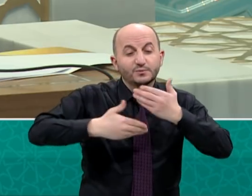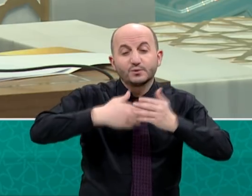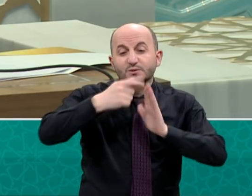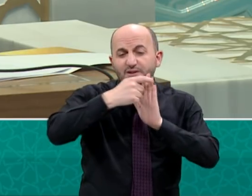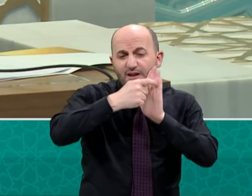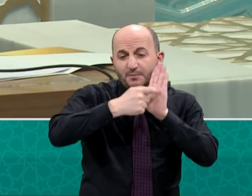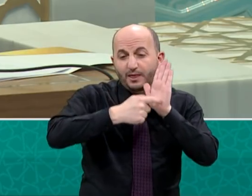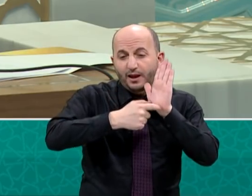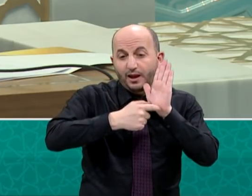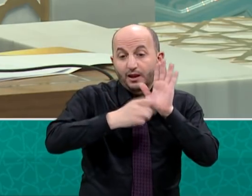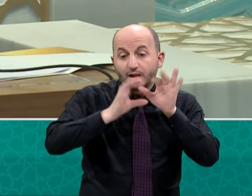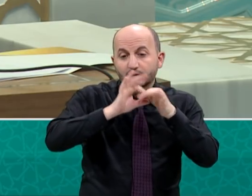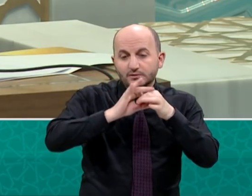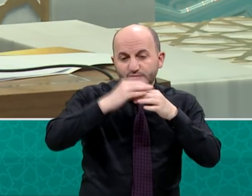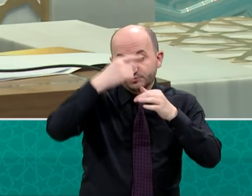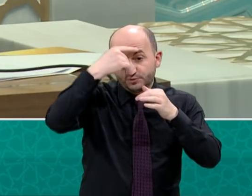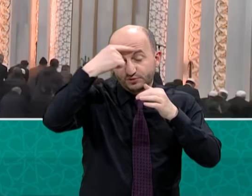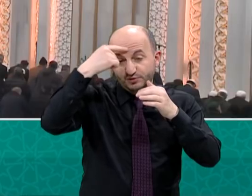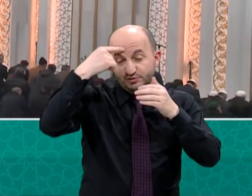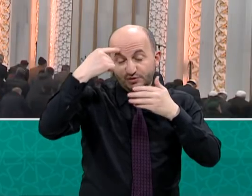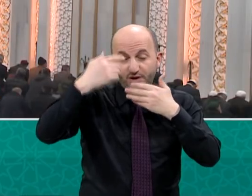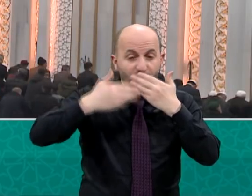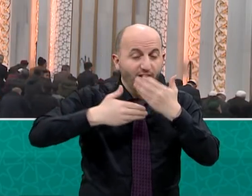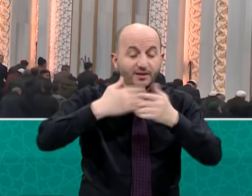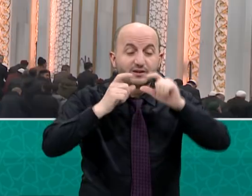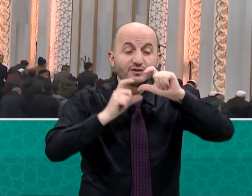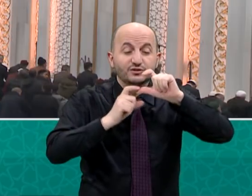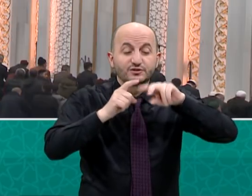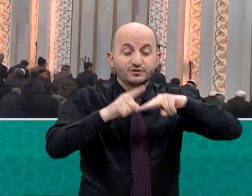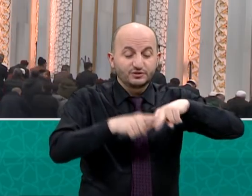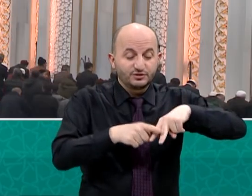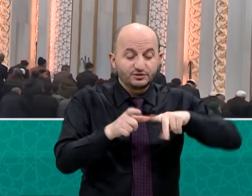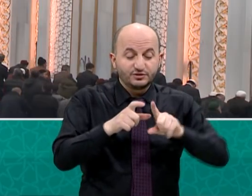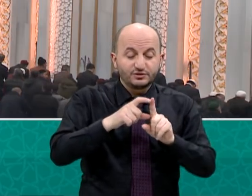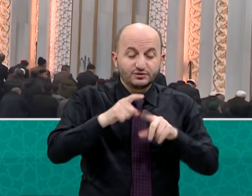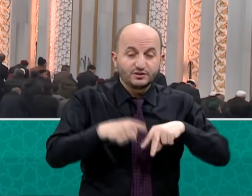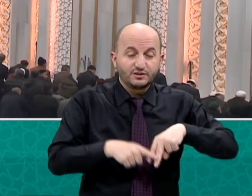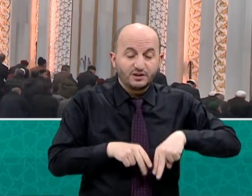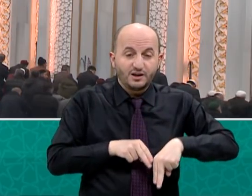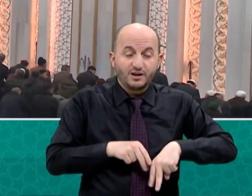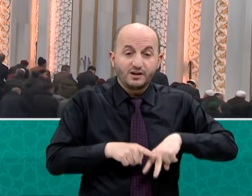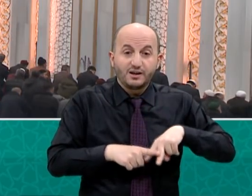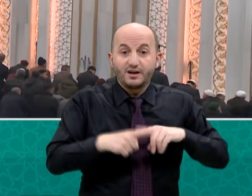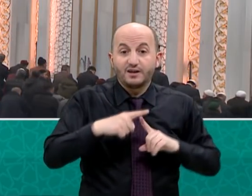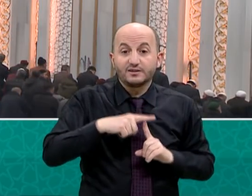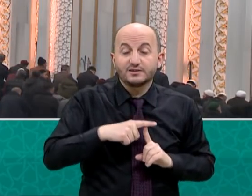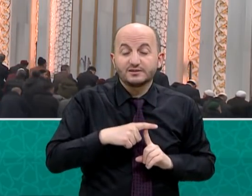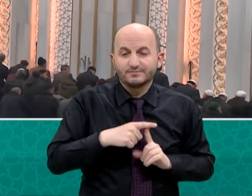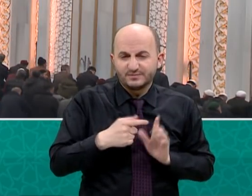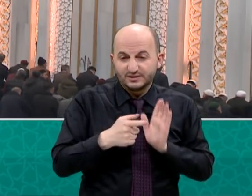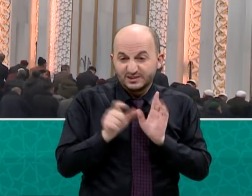kavramlar üzerinden inşallah, sadakat kavramı üzerinden bugün bu konuyu işlemeye